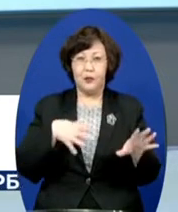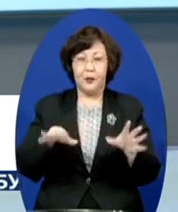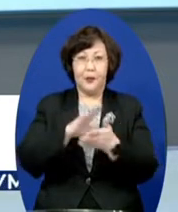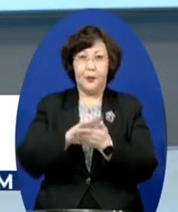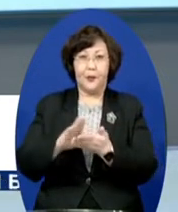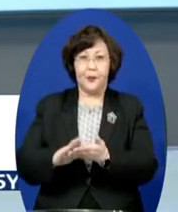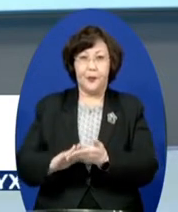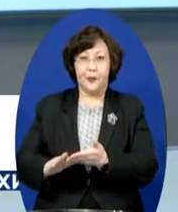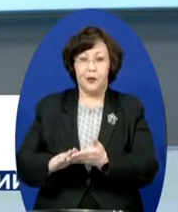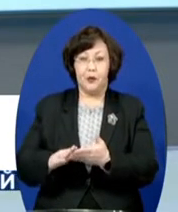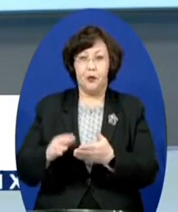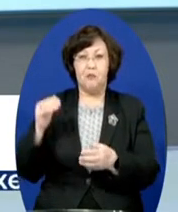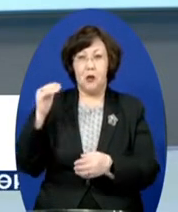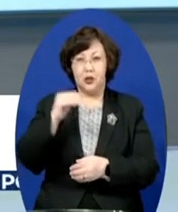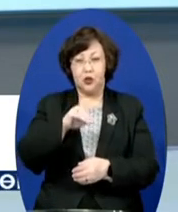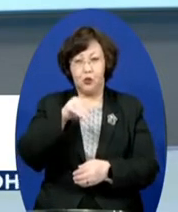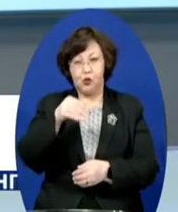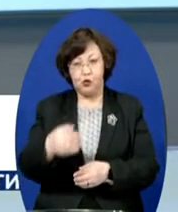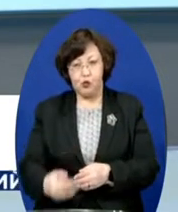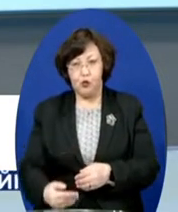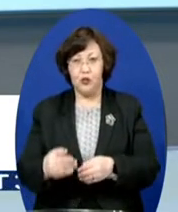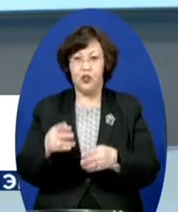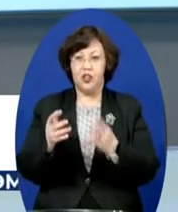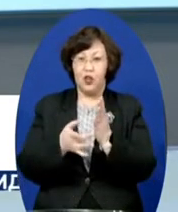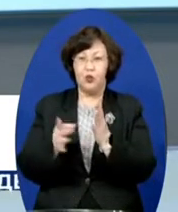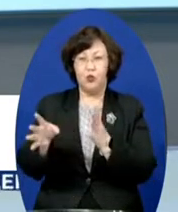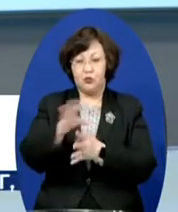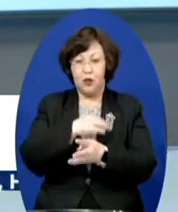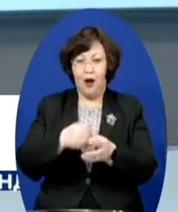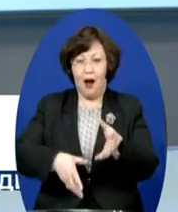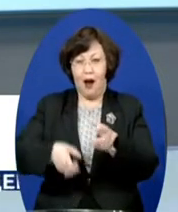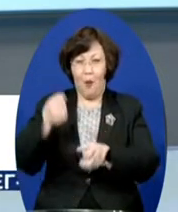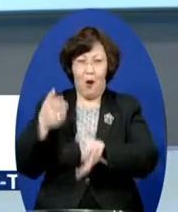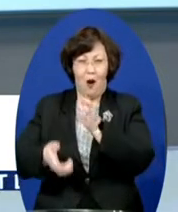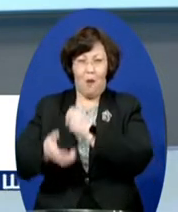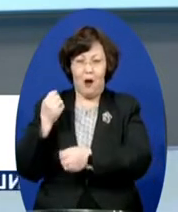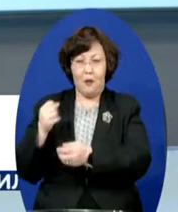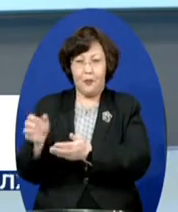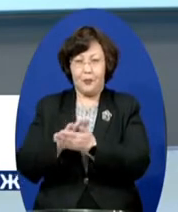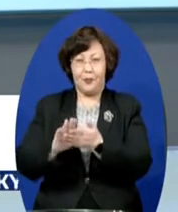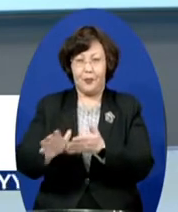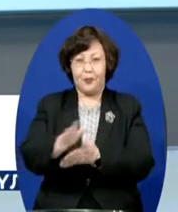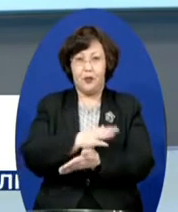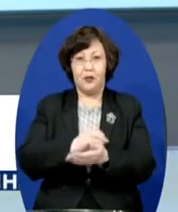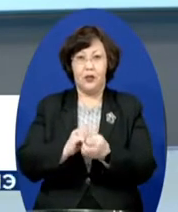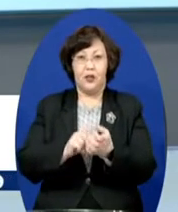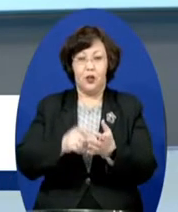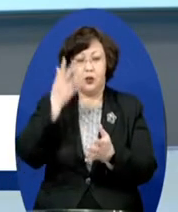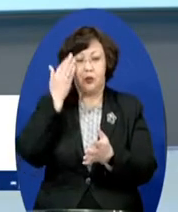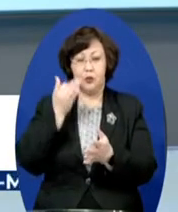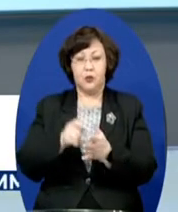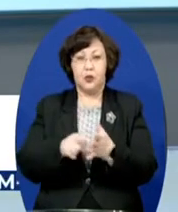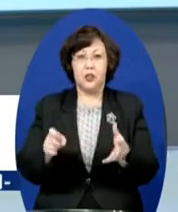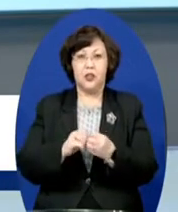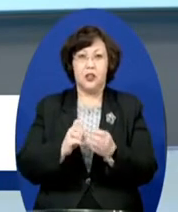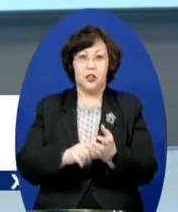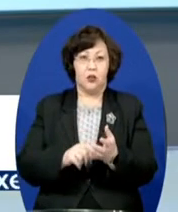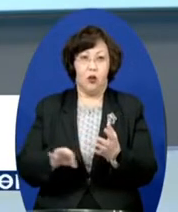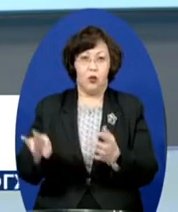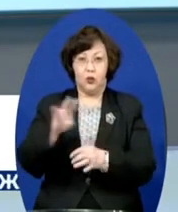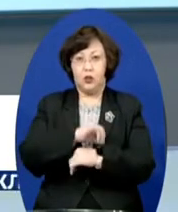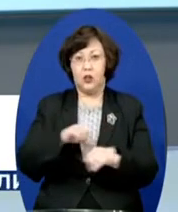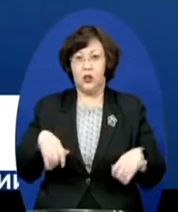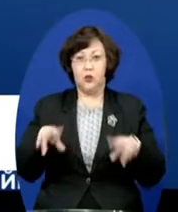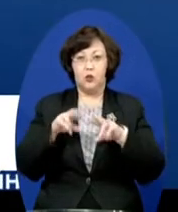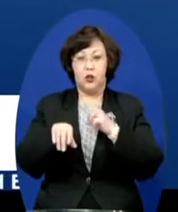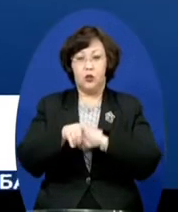живсэн машин техникийг татан гаргах ажиллагааг үе шатаар хэрэгжүүлэх ажлыг ойрын хугацаанд хийх хэрэгтэй гэмээн орон нутгийн иргэд судлаачид